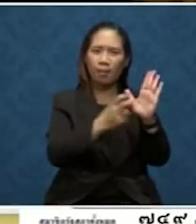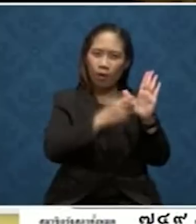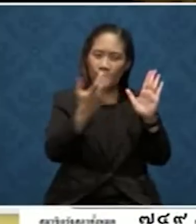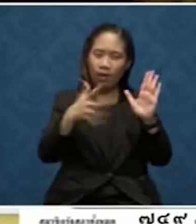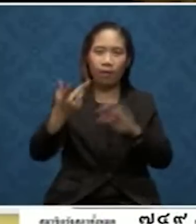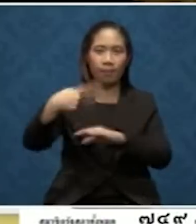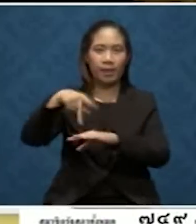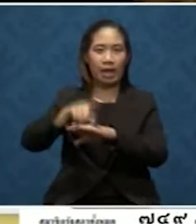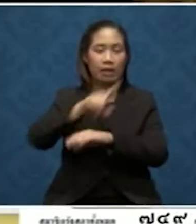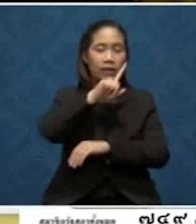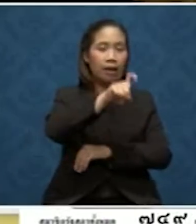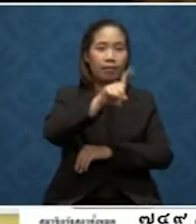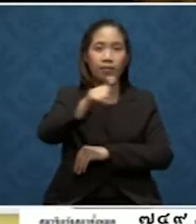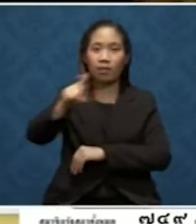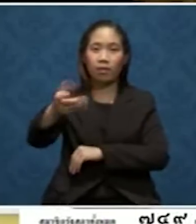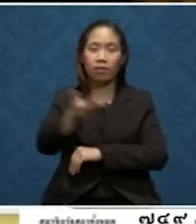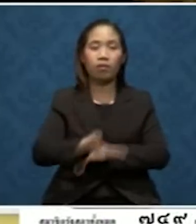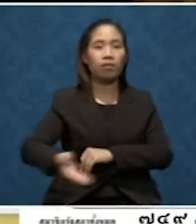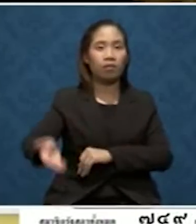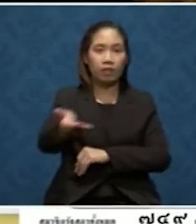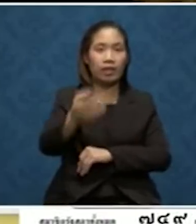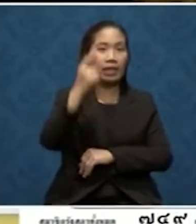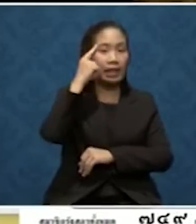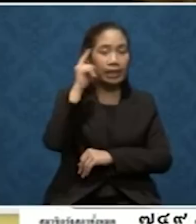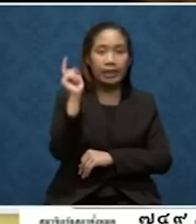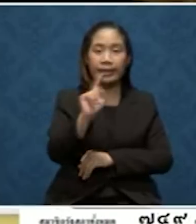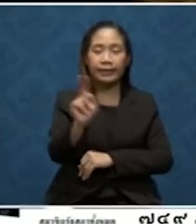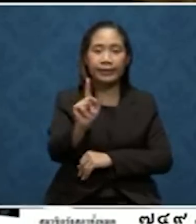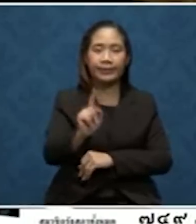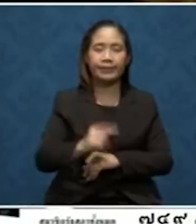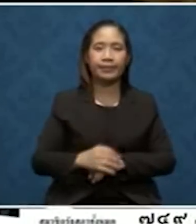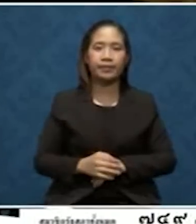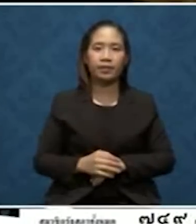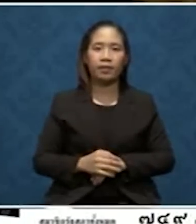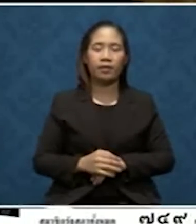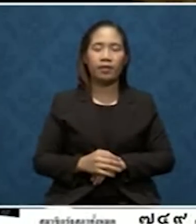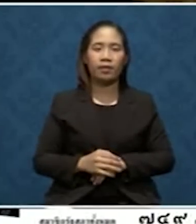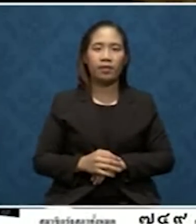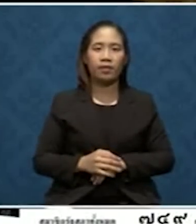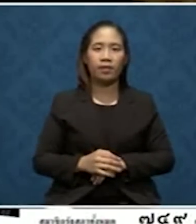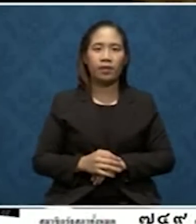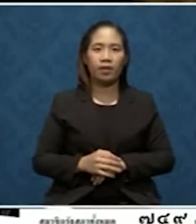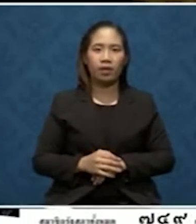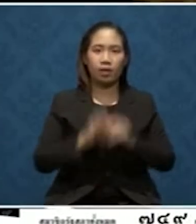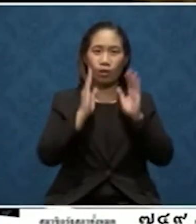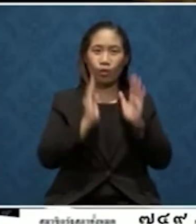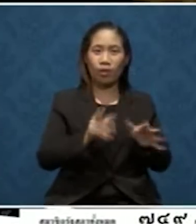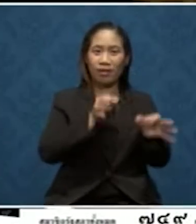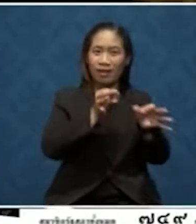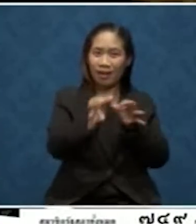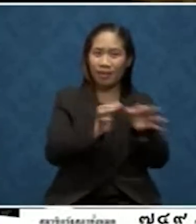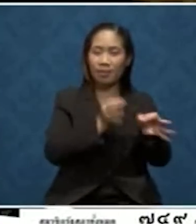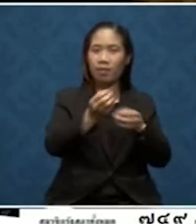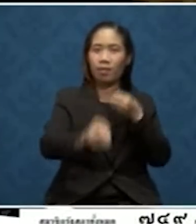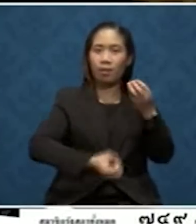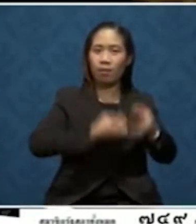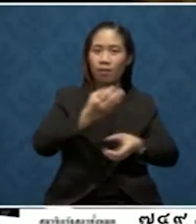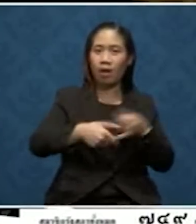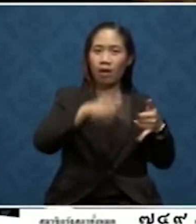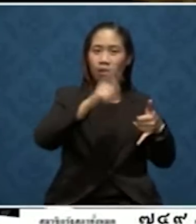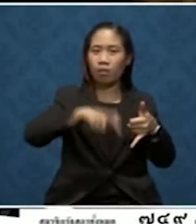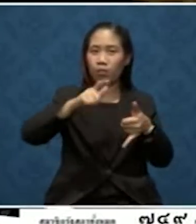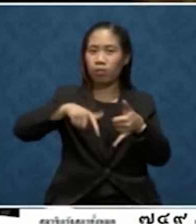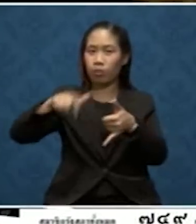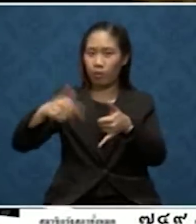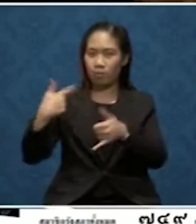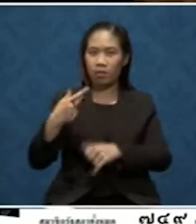ทประชุมว่าที่ประชุมเห็นเปปกใดสิ่งที่ผู้พิปลายหลๆท่าน popวมถ่ประสรม